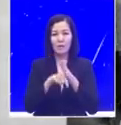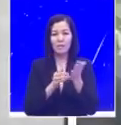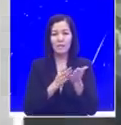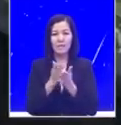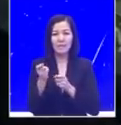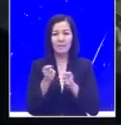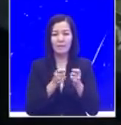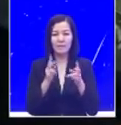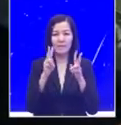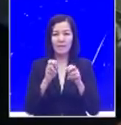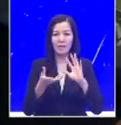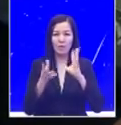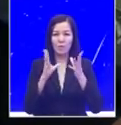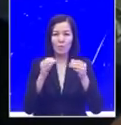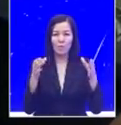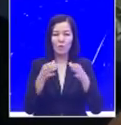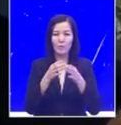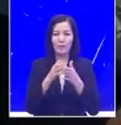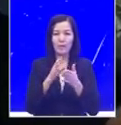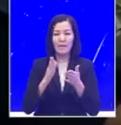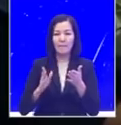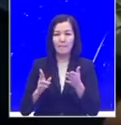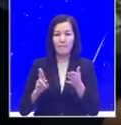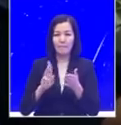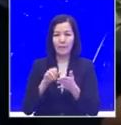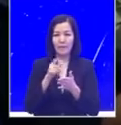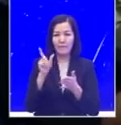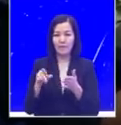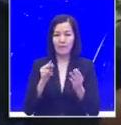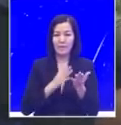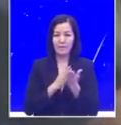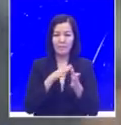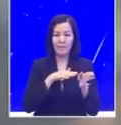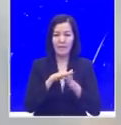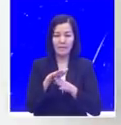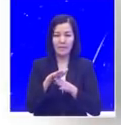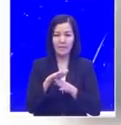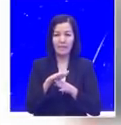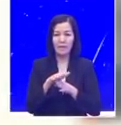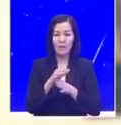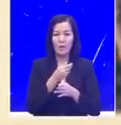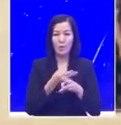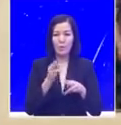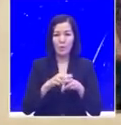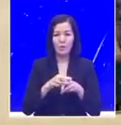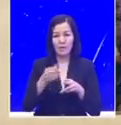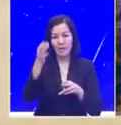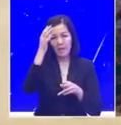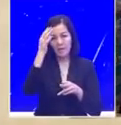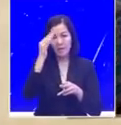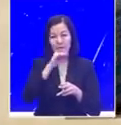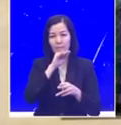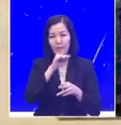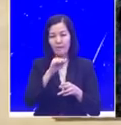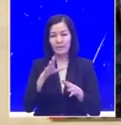басқармасының талдау және мониторинг бөлімінің басшысы қызметтерін атқарды. Еңбектің қай саласында болмасын, өзін білікті маман ретінде көрсете білді.